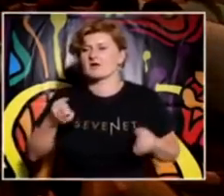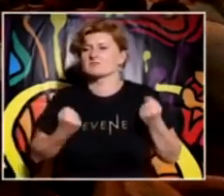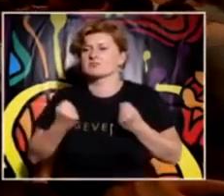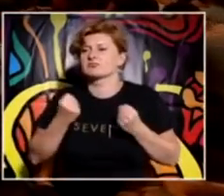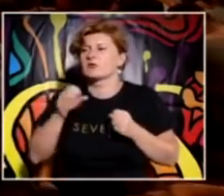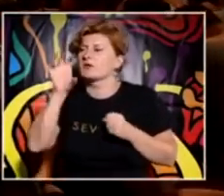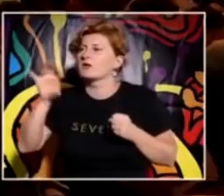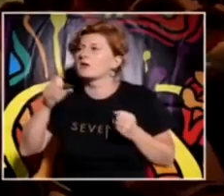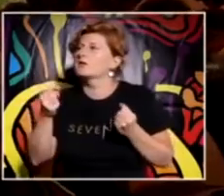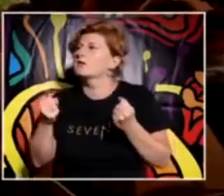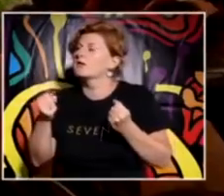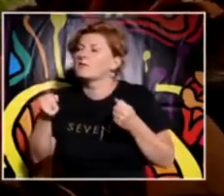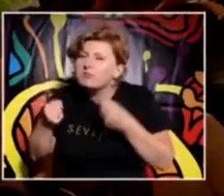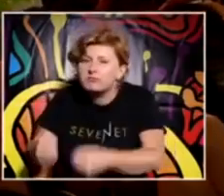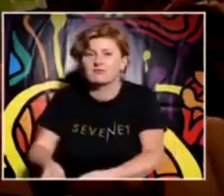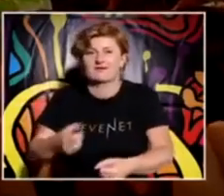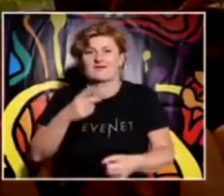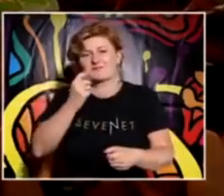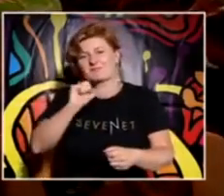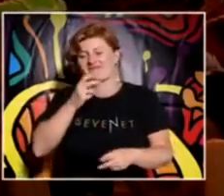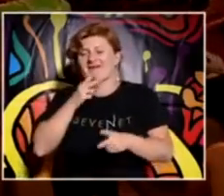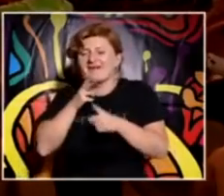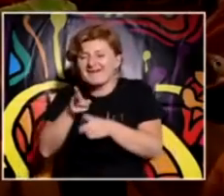Więc najpierw się trochę ze mnie pośmiali.